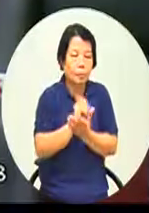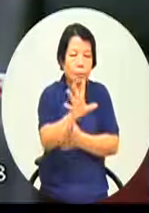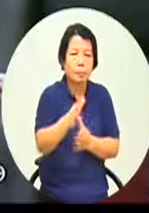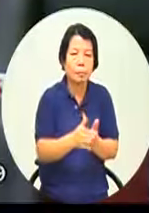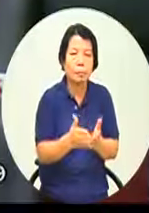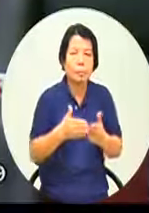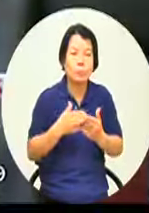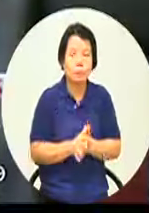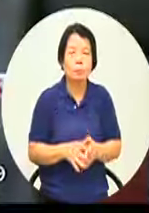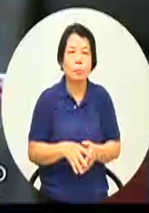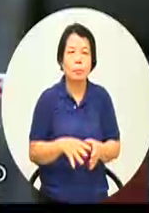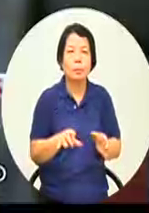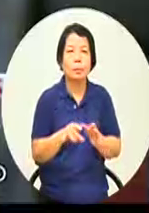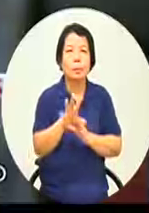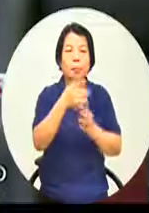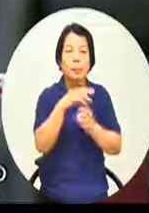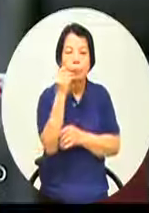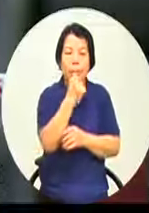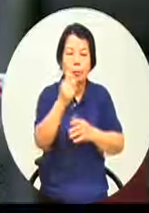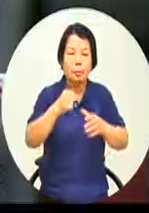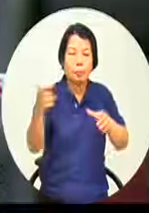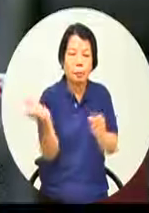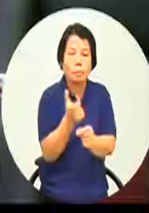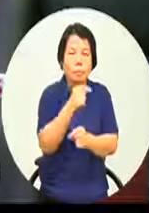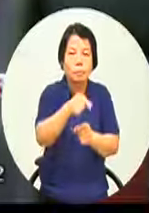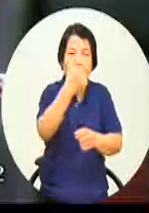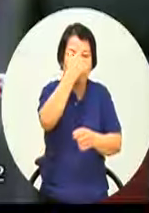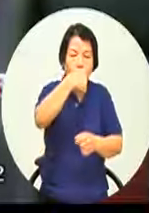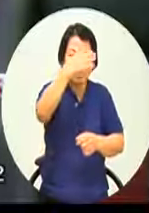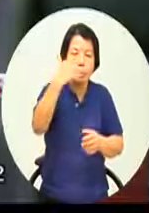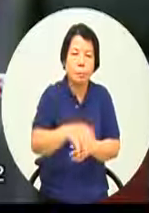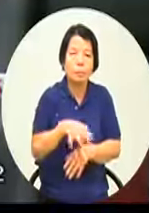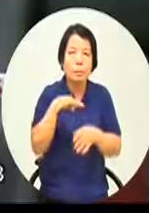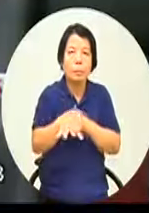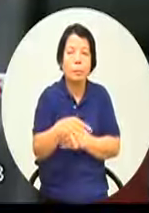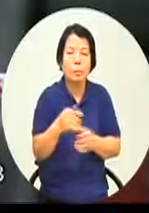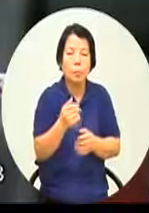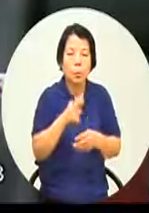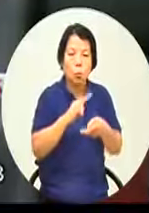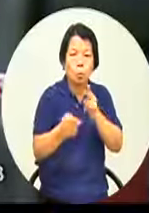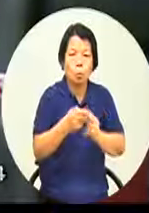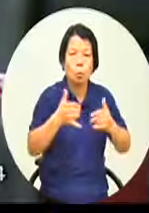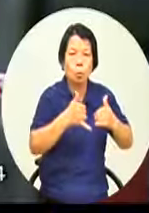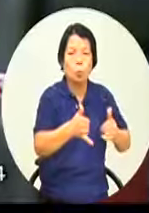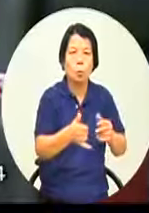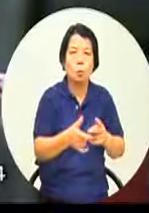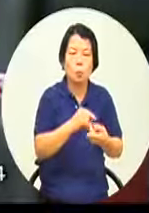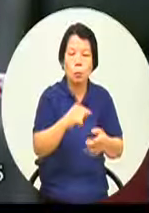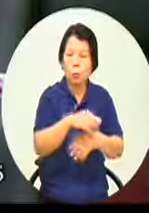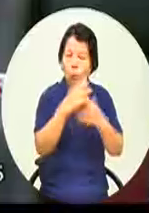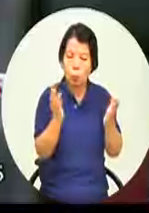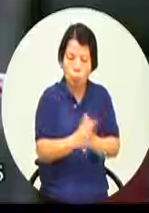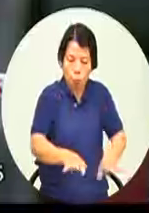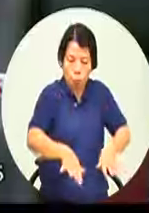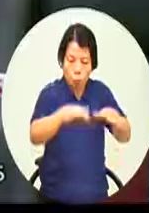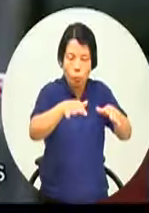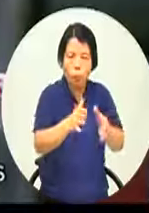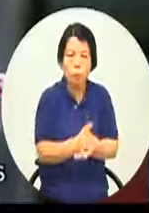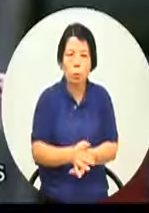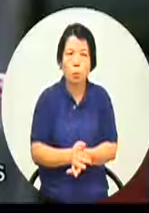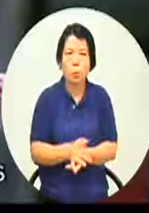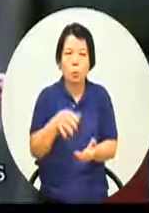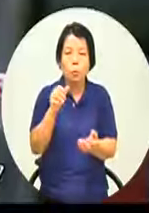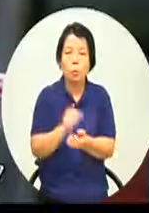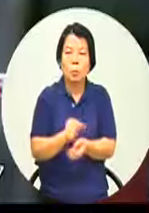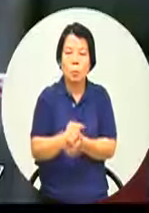台风来袭，那我们凤山区哦，就金五路跟王生民路这一带都淹水哈，还有我们